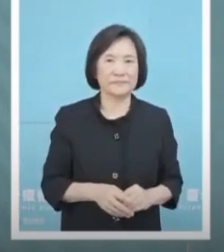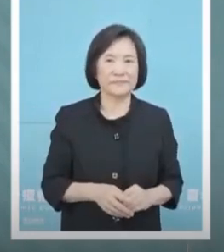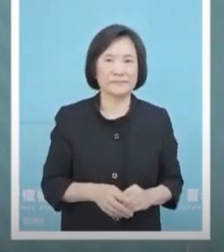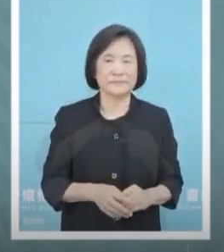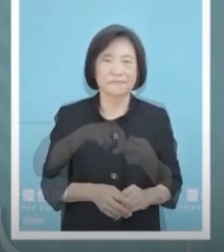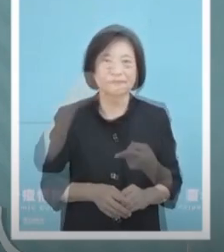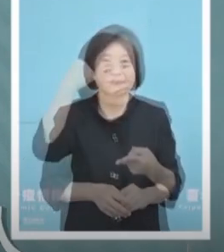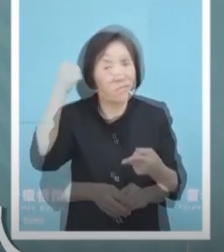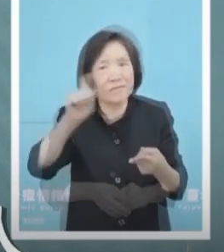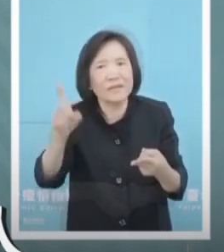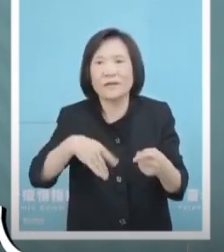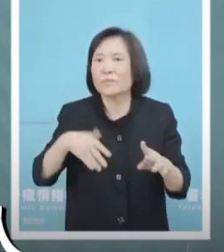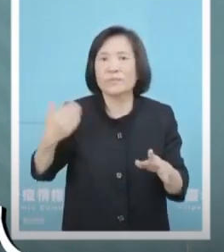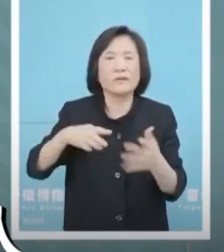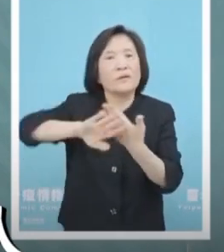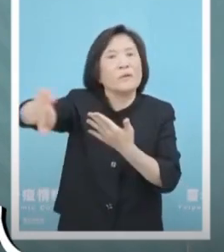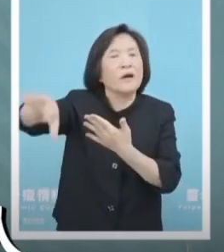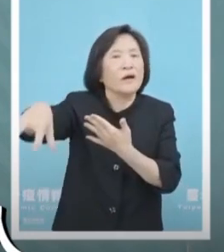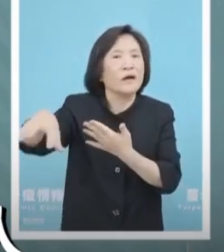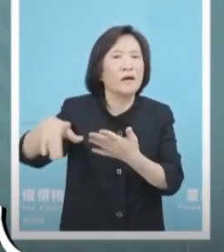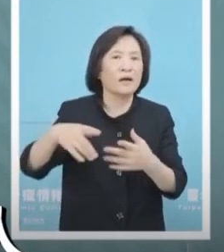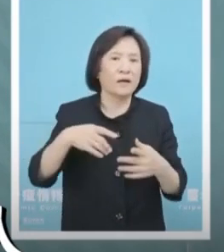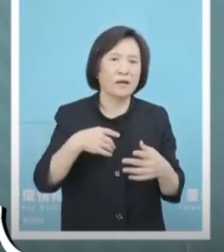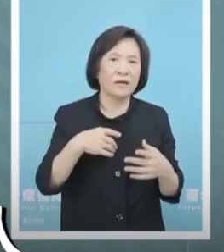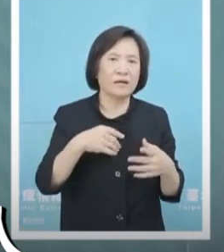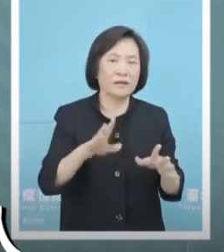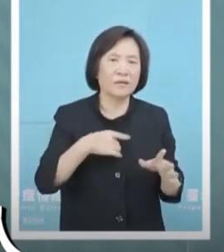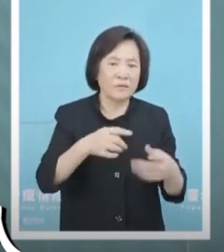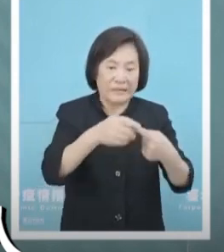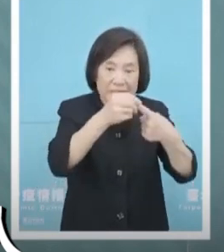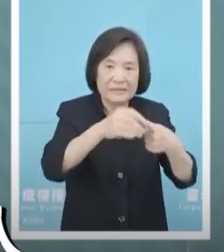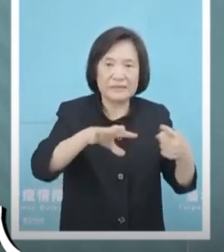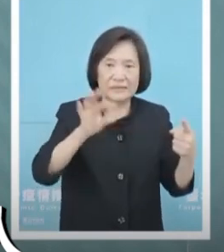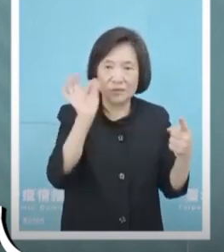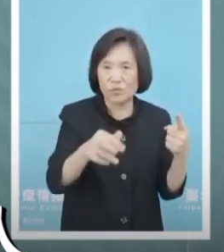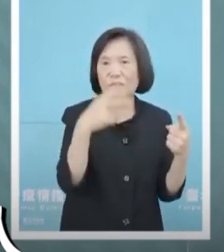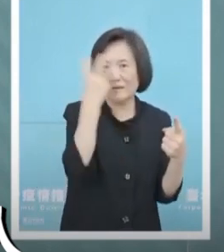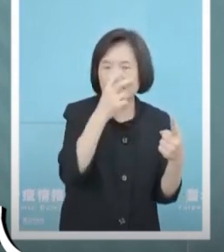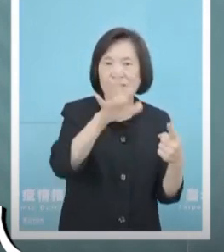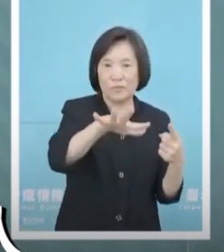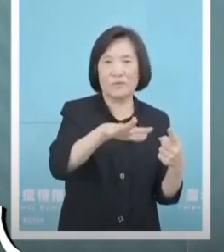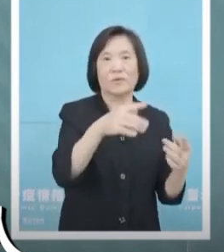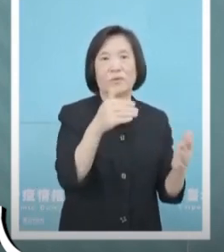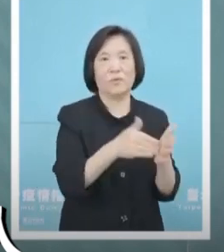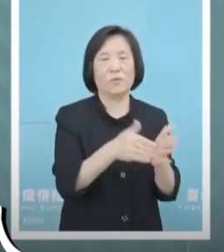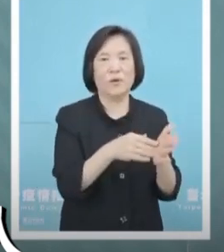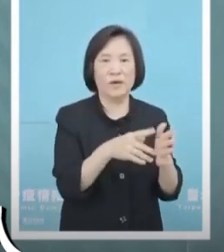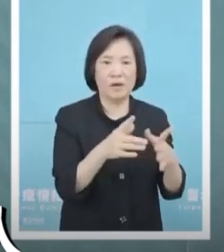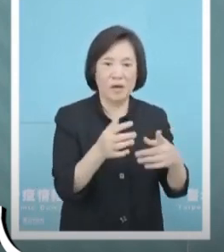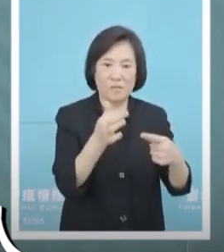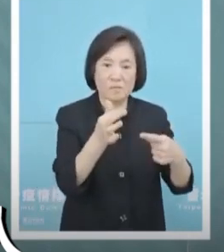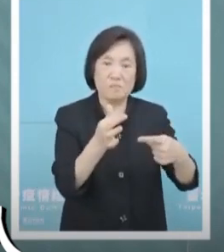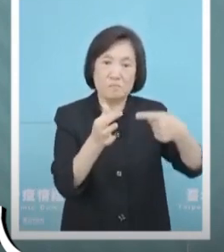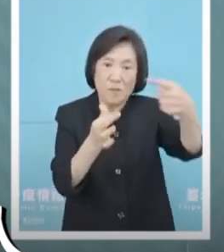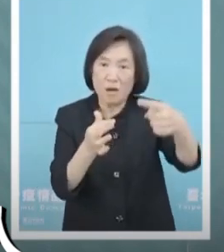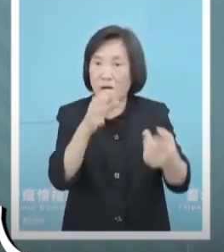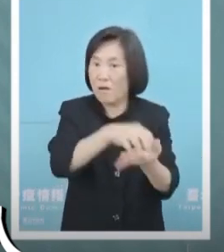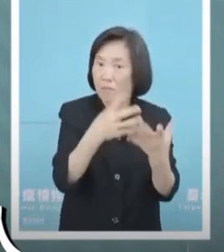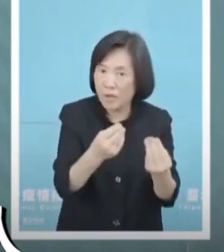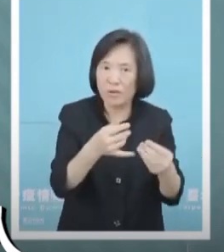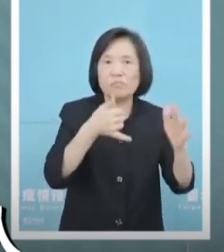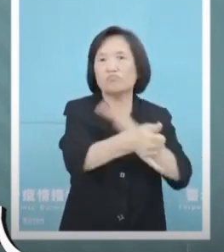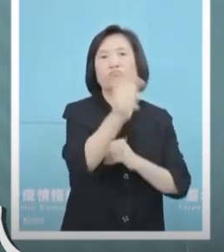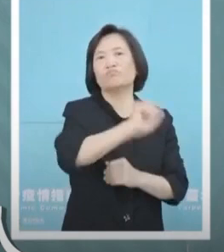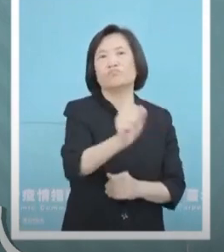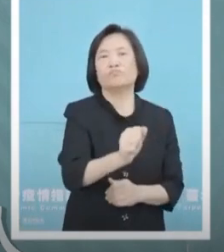差很多，所以，哦，我们先做一个快筛5000的，然后没有阴性证明的不准进场，然后